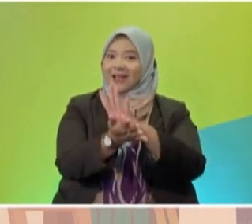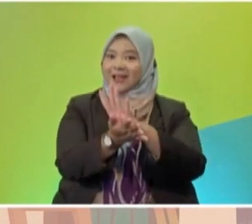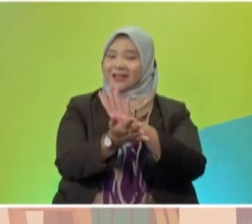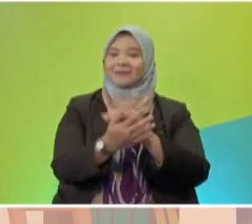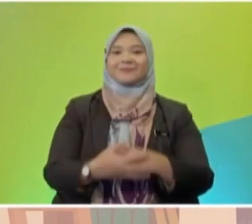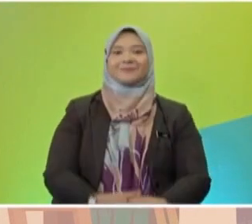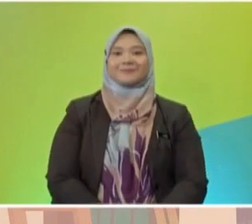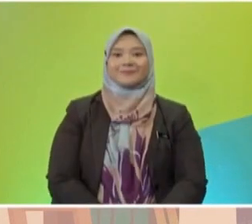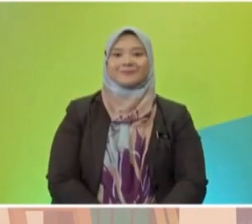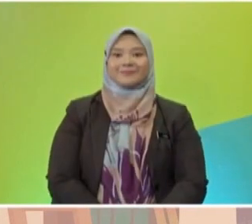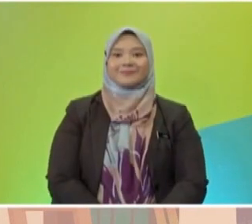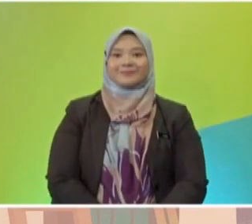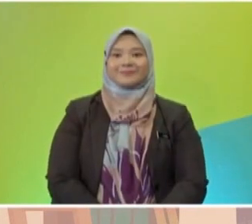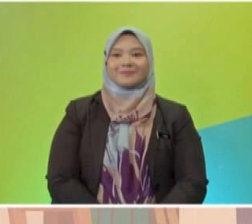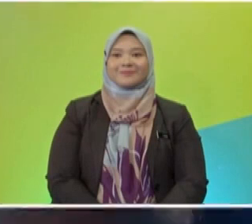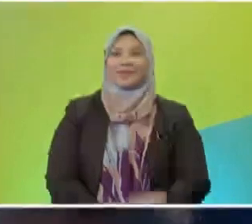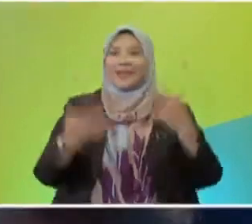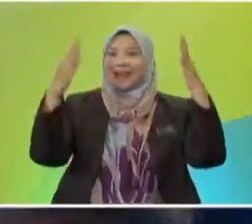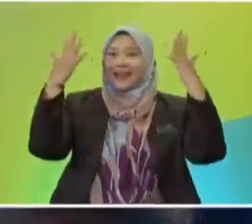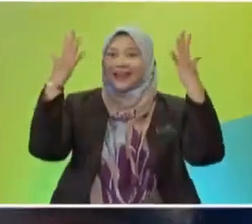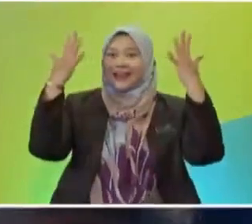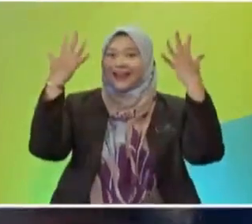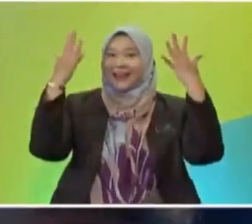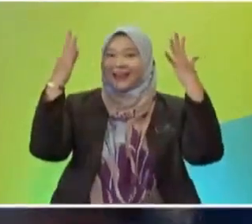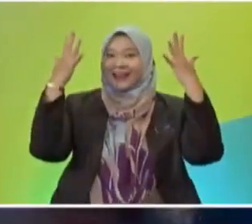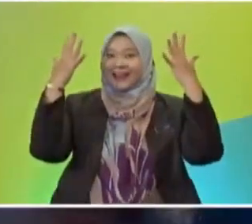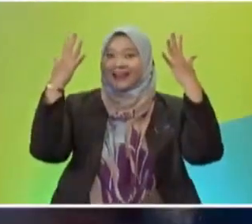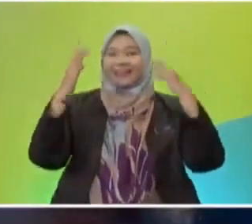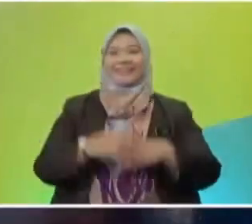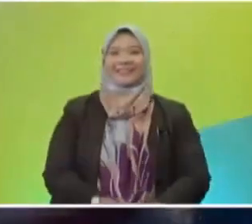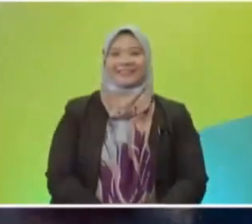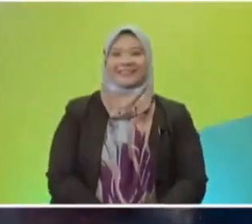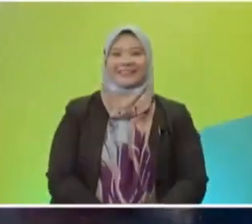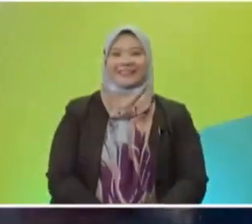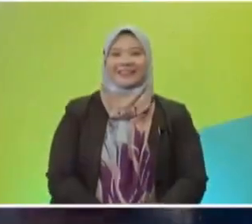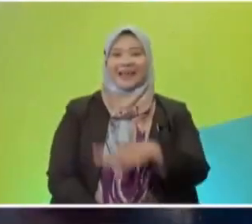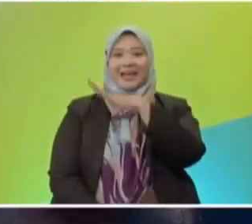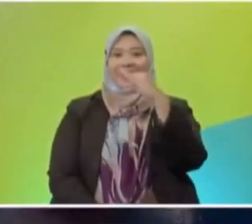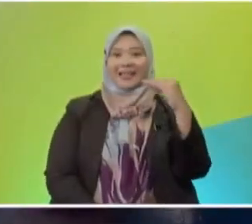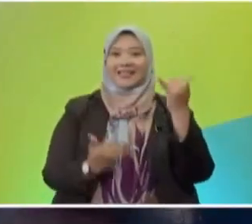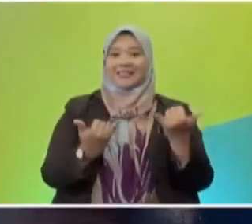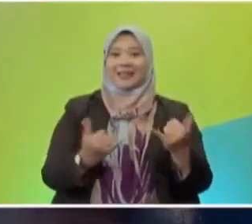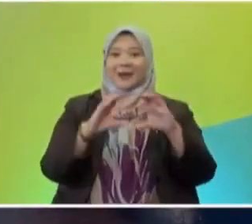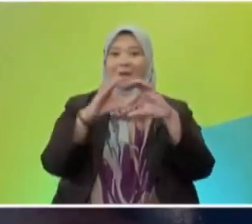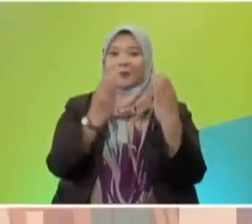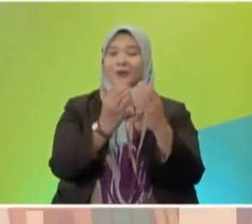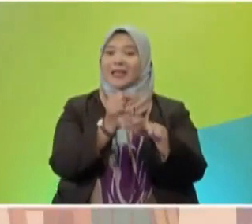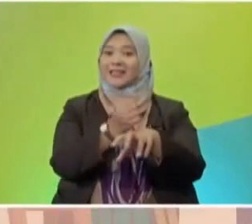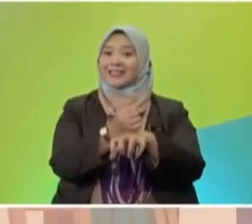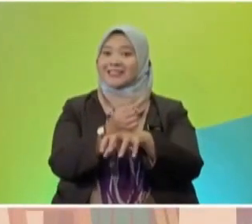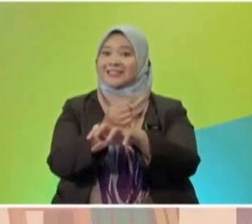sekali kumpulan merpati. Lima wah. Lima wah. Wah, teruskan wah, wah, wah dengan kumpulan semut. Silakan.